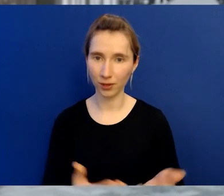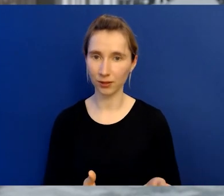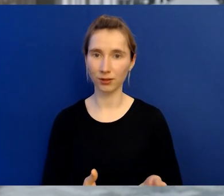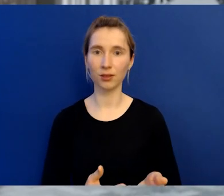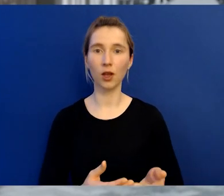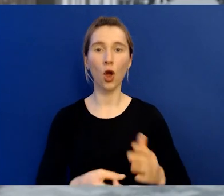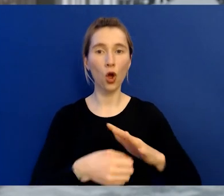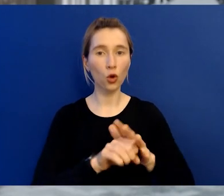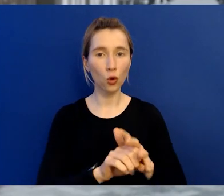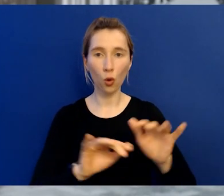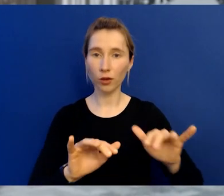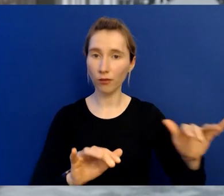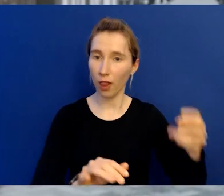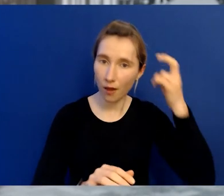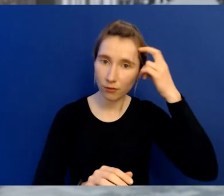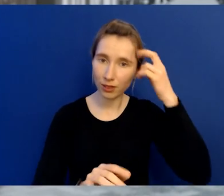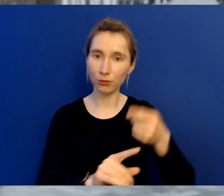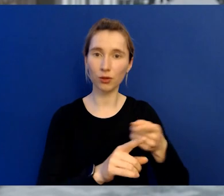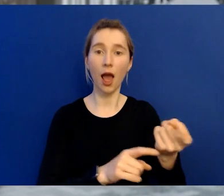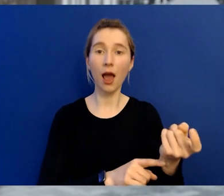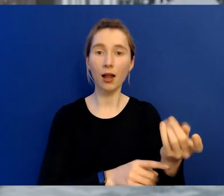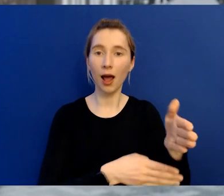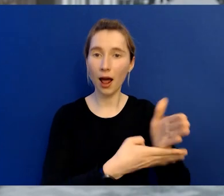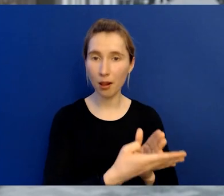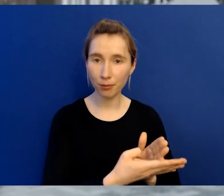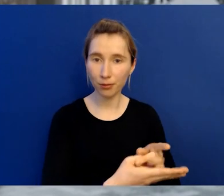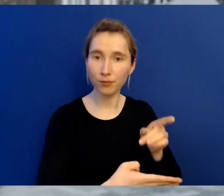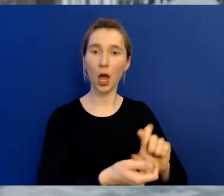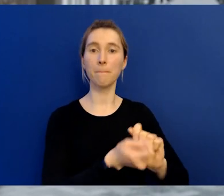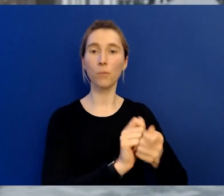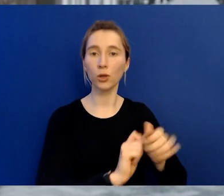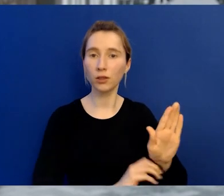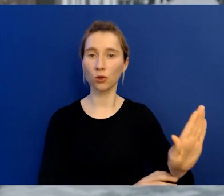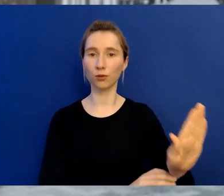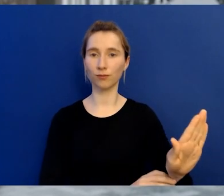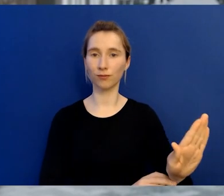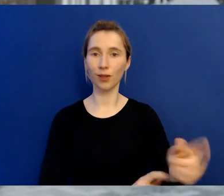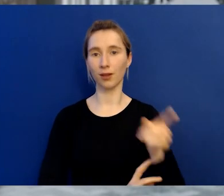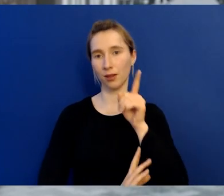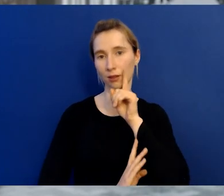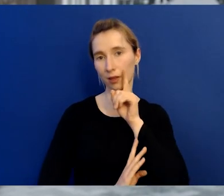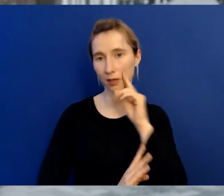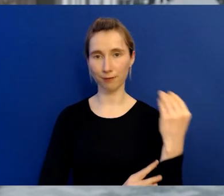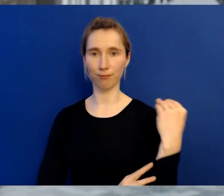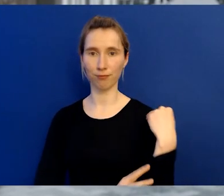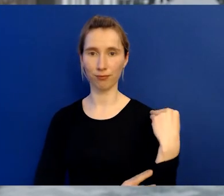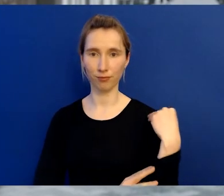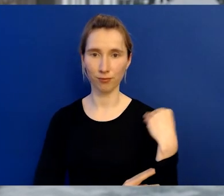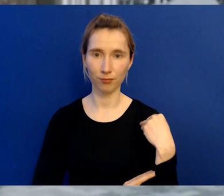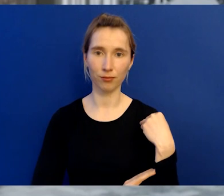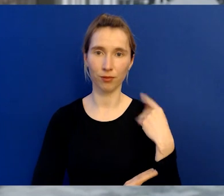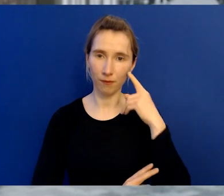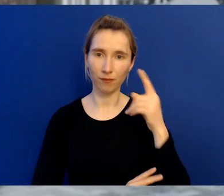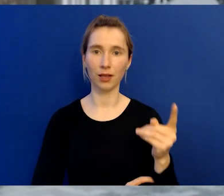aller nachgewiesenen Infektionen Mutationen zuzuordnen sind. Und wir bekommen im Moment täglich die Bestätigung,